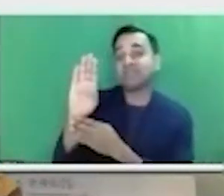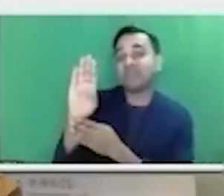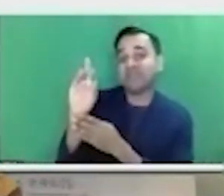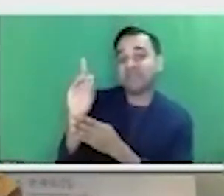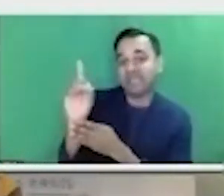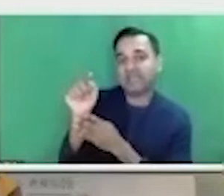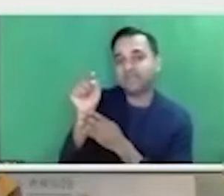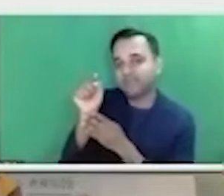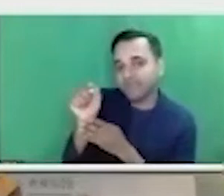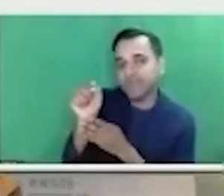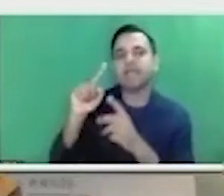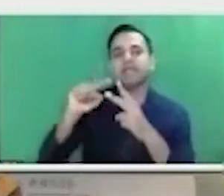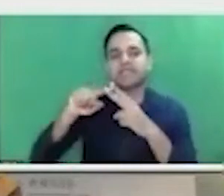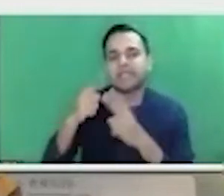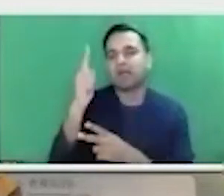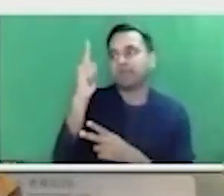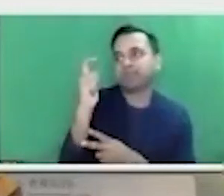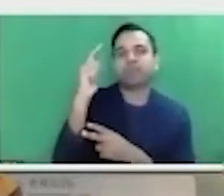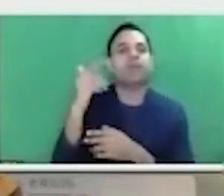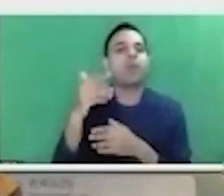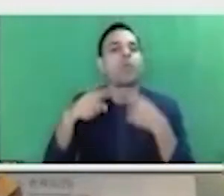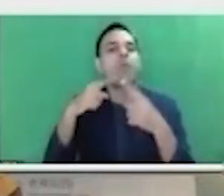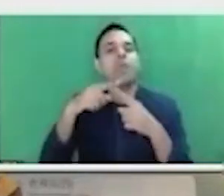ولدينا الآن الجزء الأول